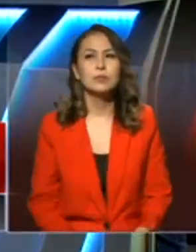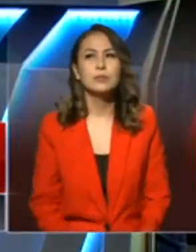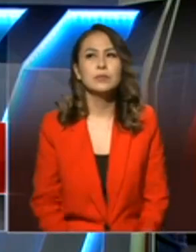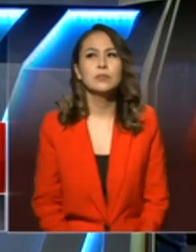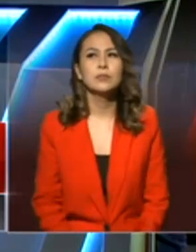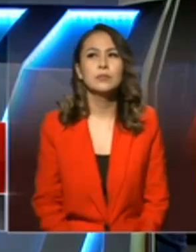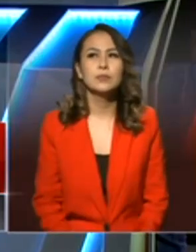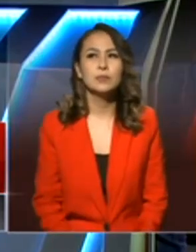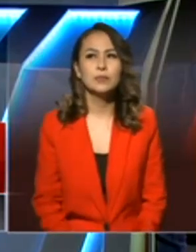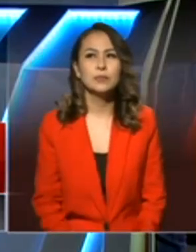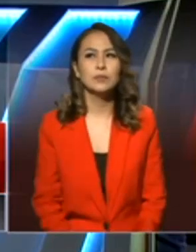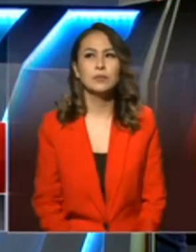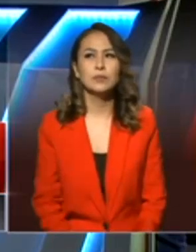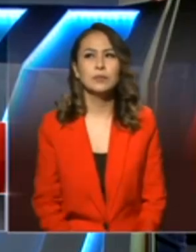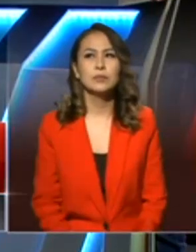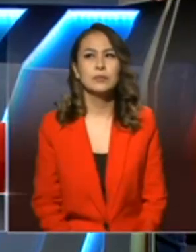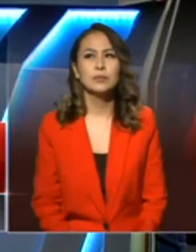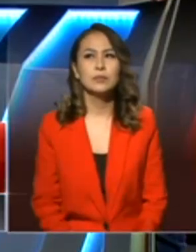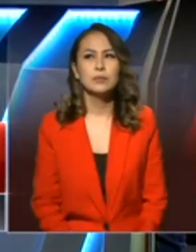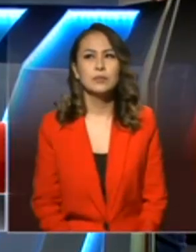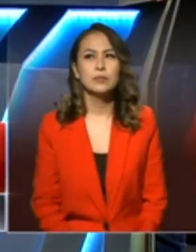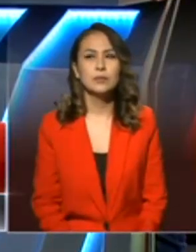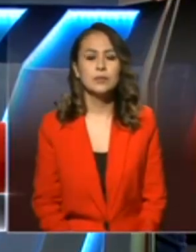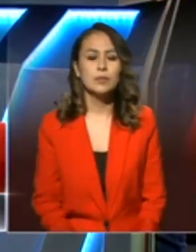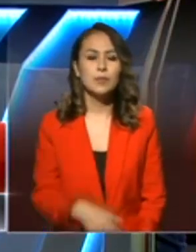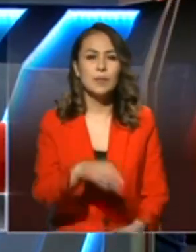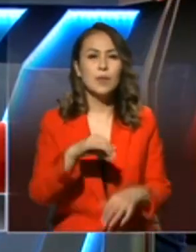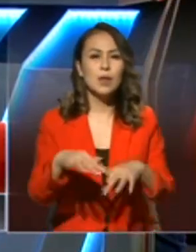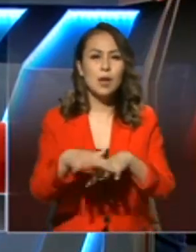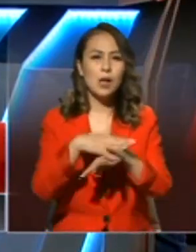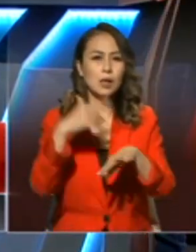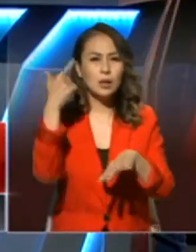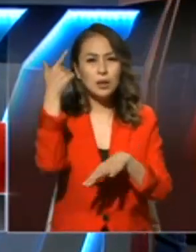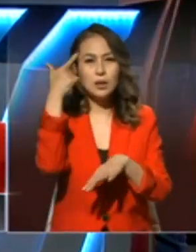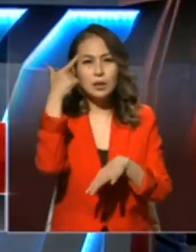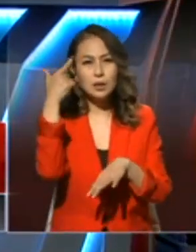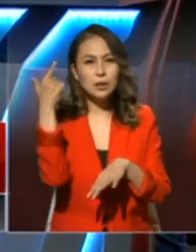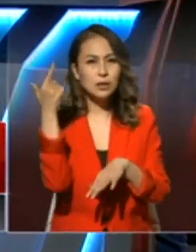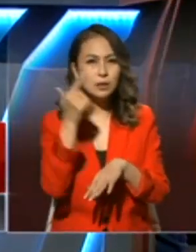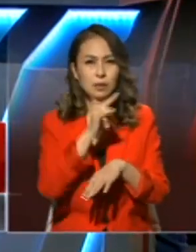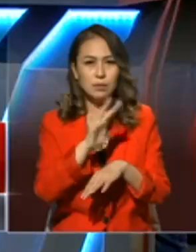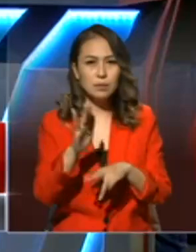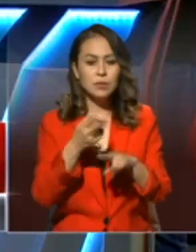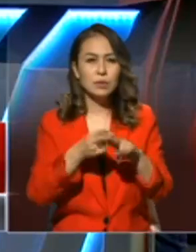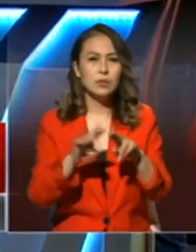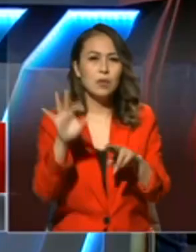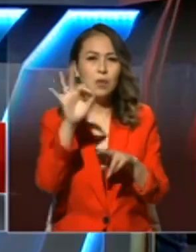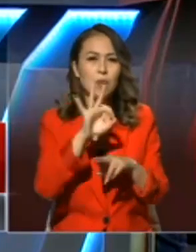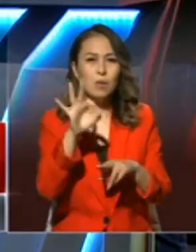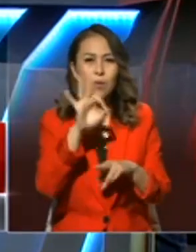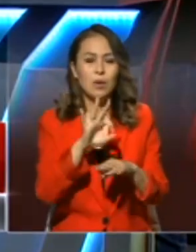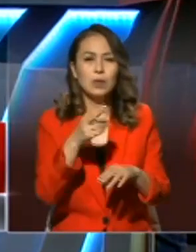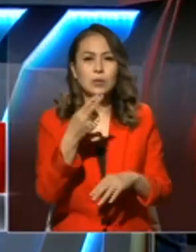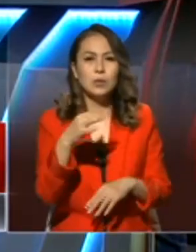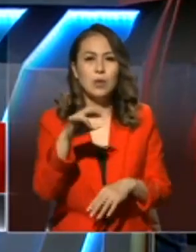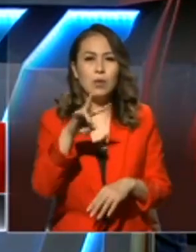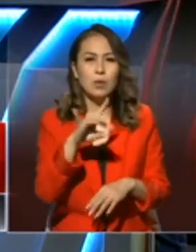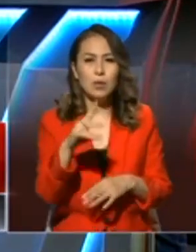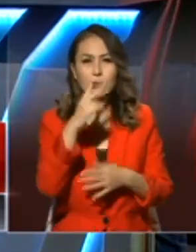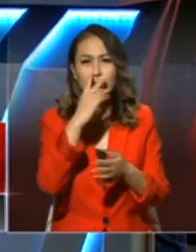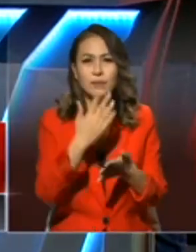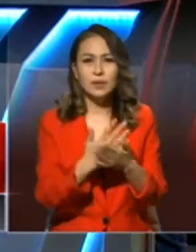депутаттық ұсыныста халықтың сауатсыздығын осы мәйіттік донорлық туралы сауатсыздығын көрсетіп тұрғы. Осы